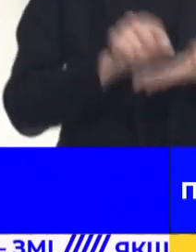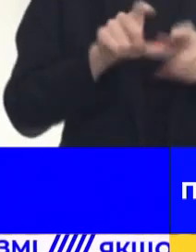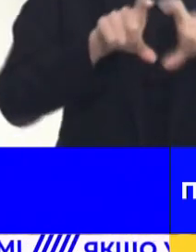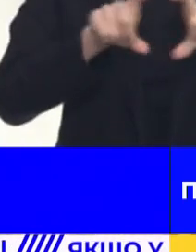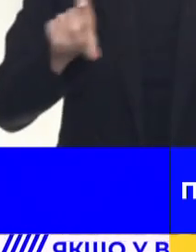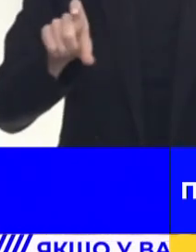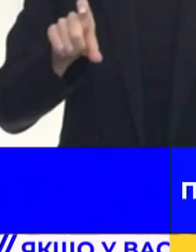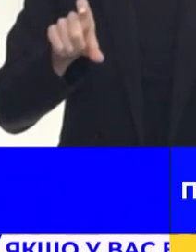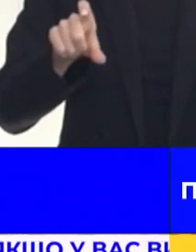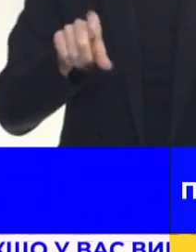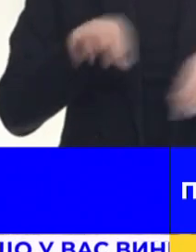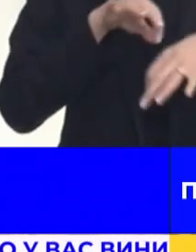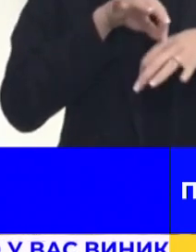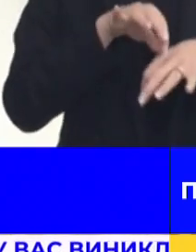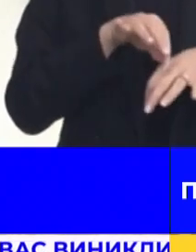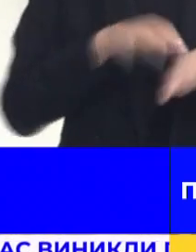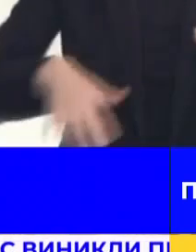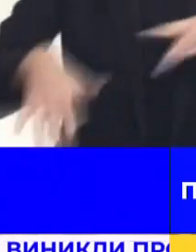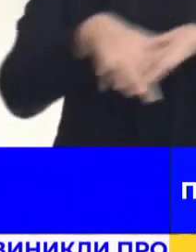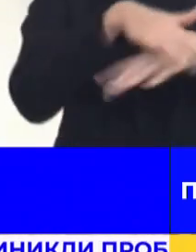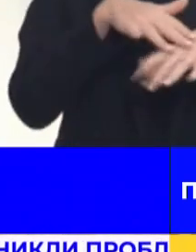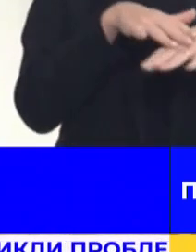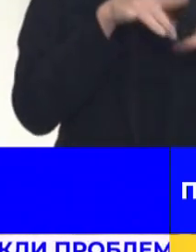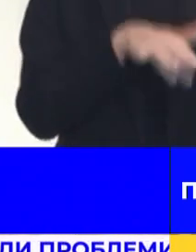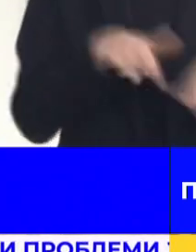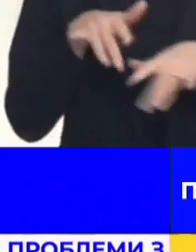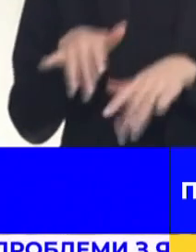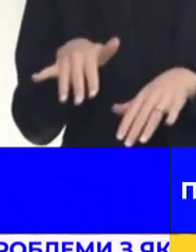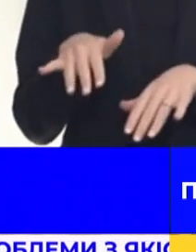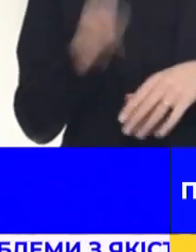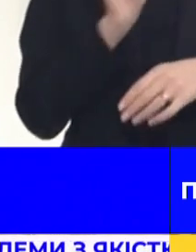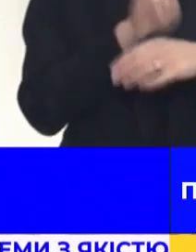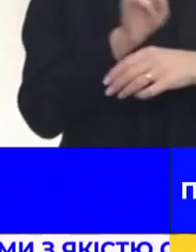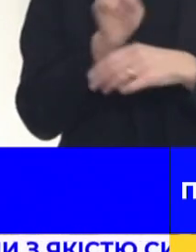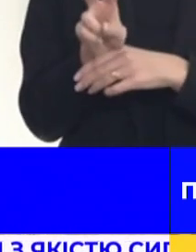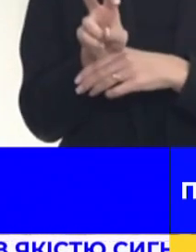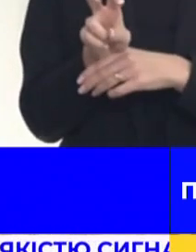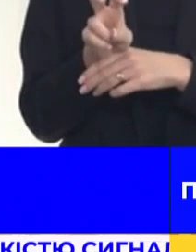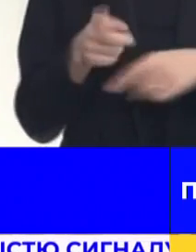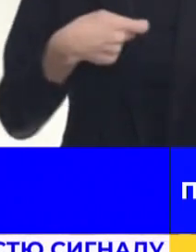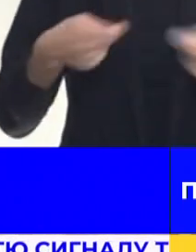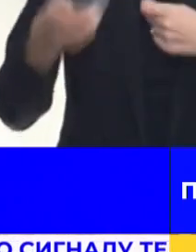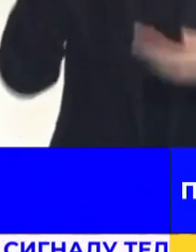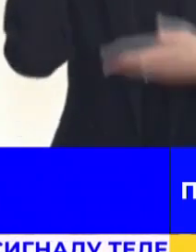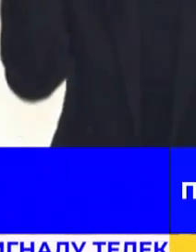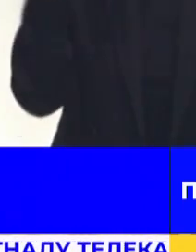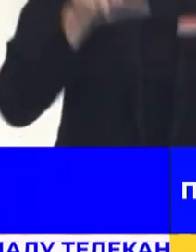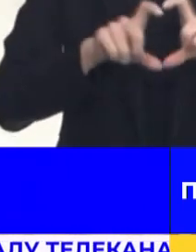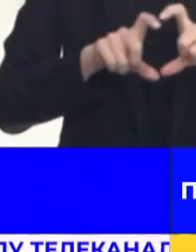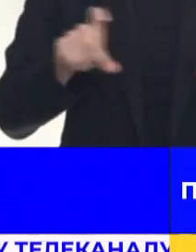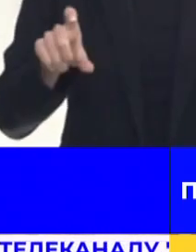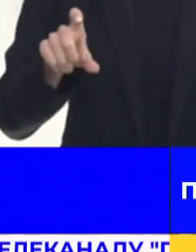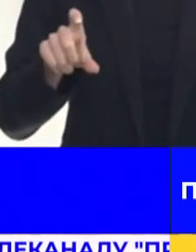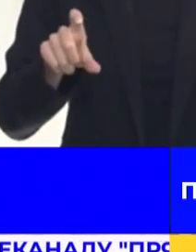пенсійного фонду проводити масові заходи. Відвідувати торгово-розважальні центри.